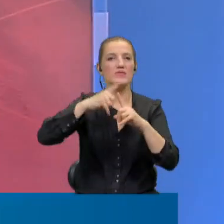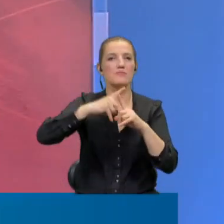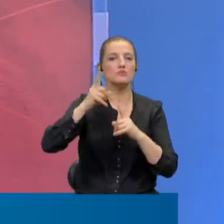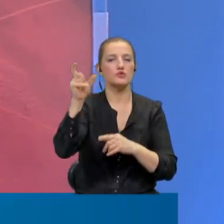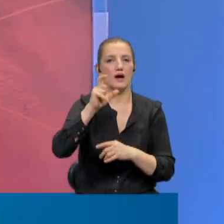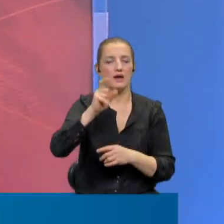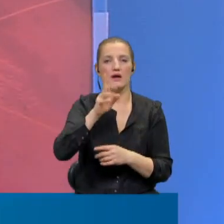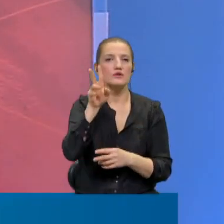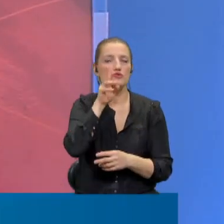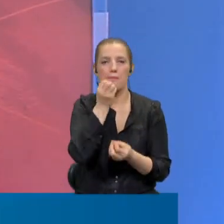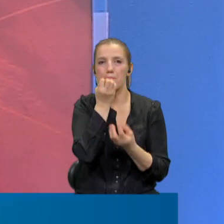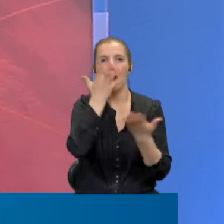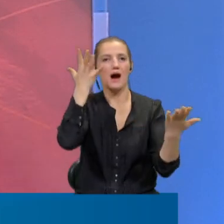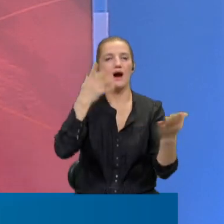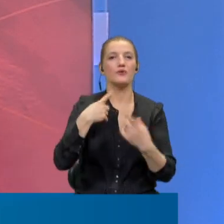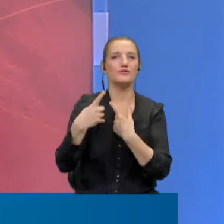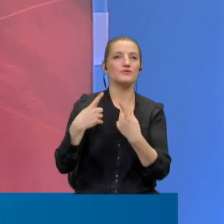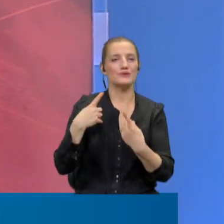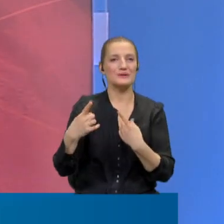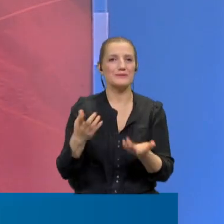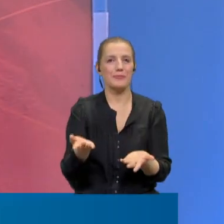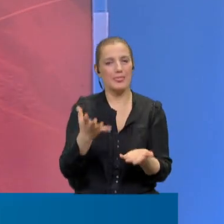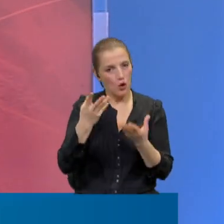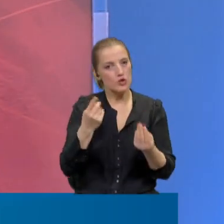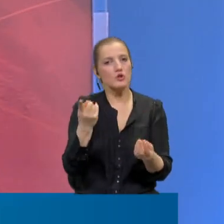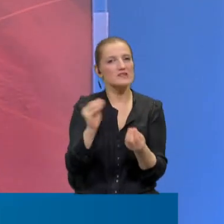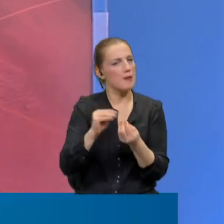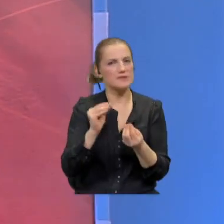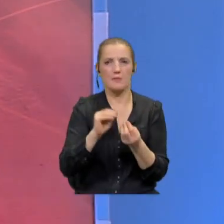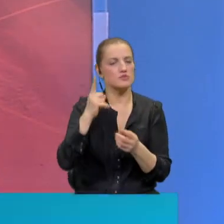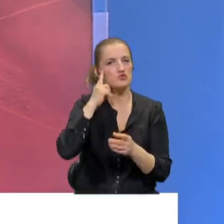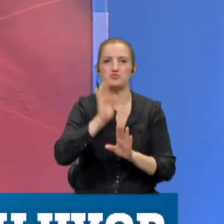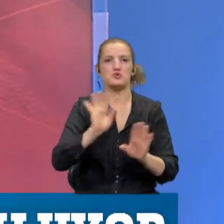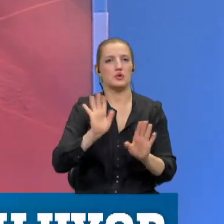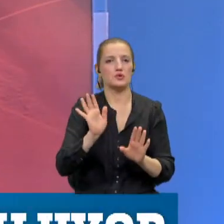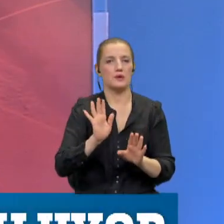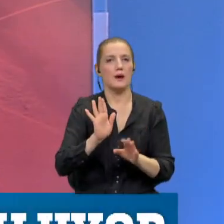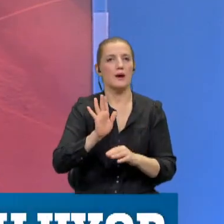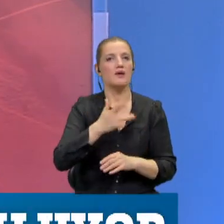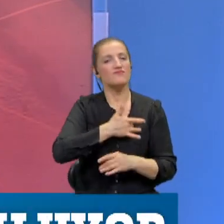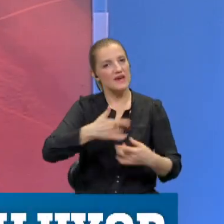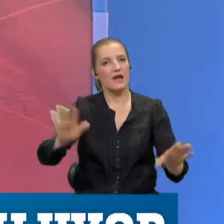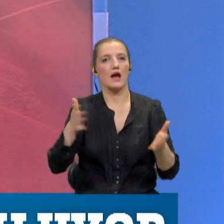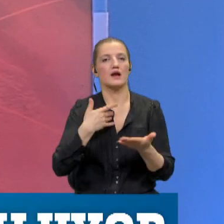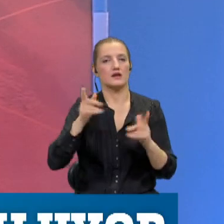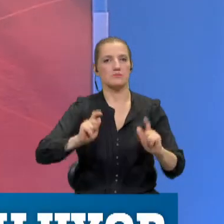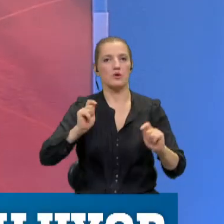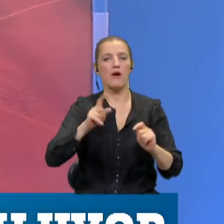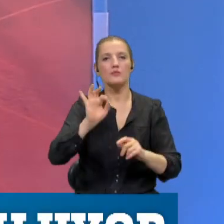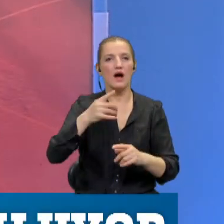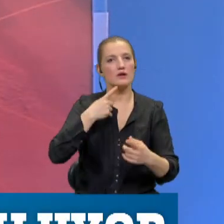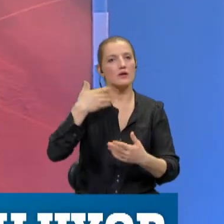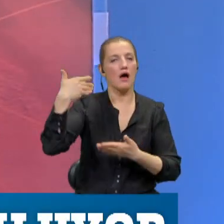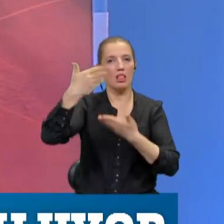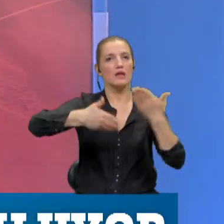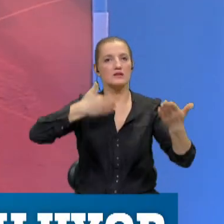Dayı Sonbaharda konuşuldu sonra olur mu canım biz o yüzden falan yansıtmayı düşünüyoruz diye fedakarlık yapıyor bak bunlar